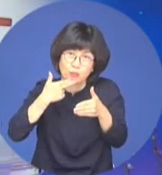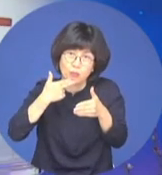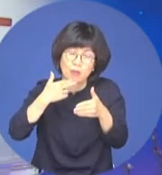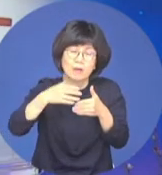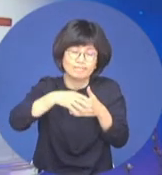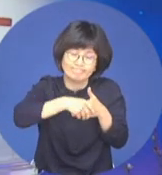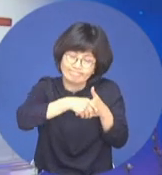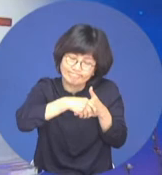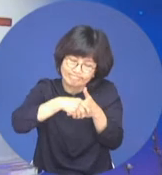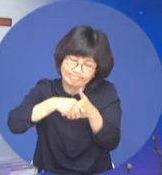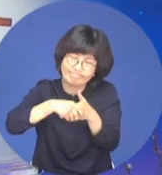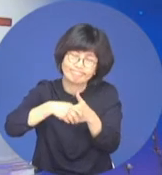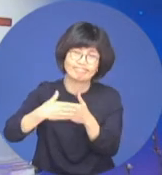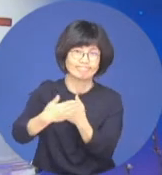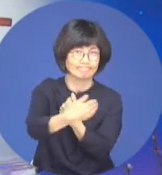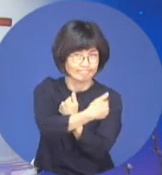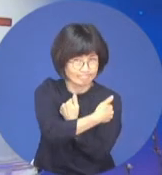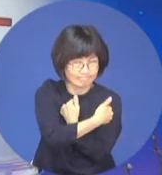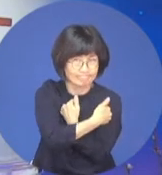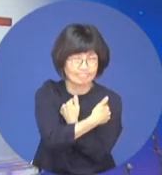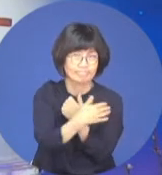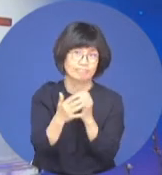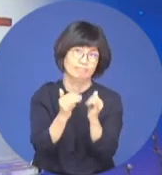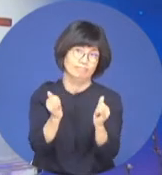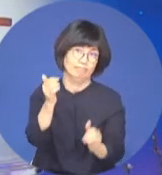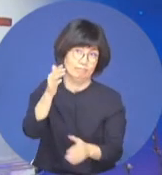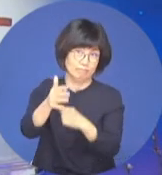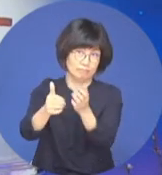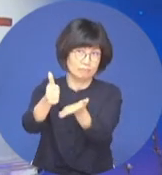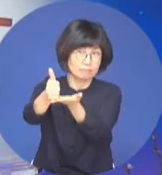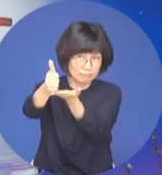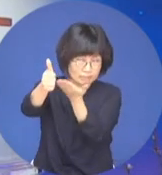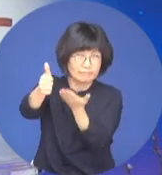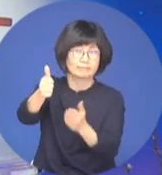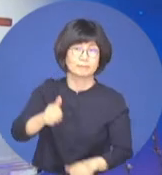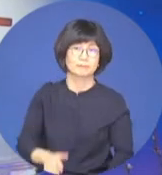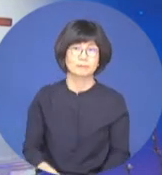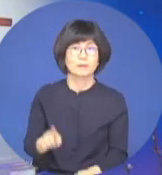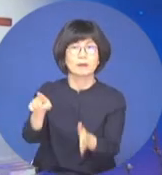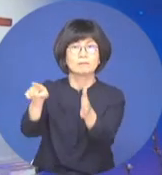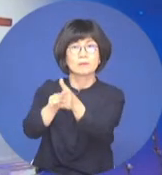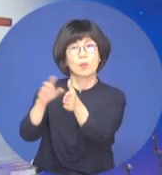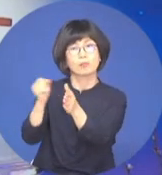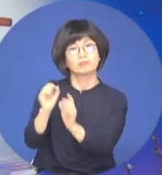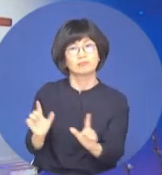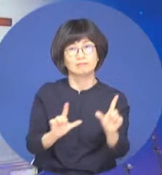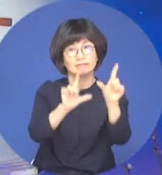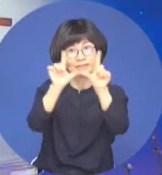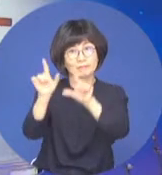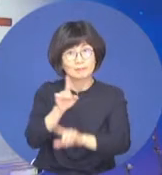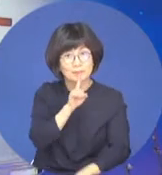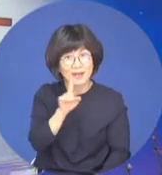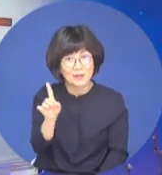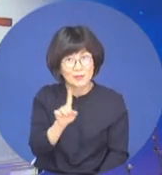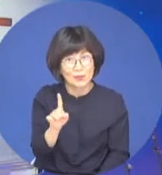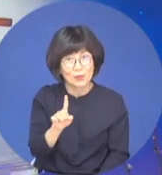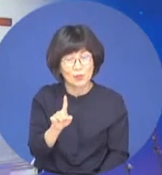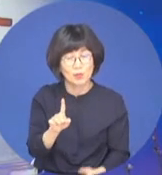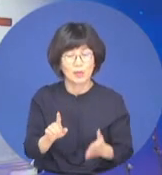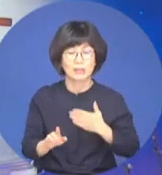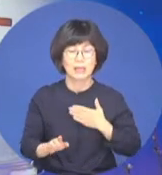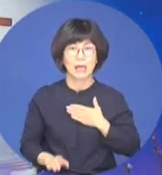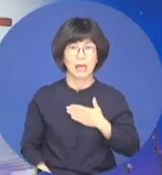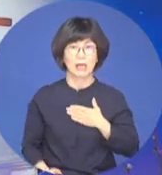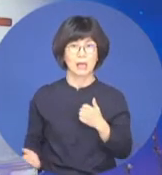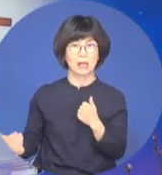붙잡아 주시는 분. 그래서 여러분 이런 하나님을 섬기고 믿음으로 산다는 말은 나를 안아주시는